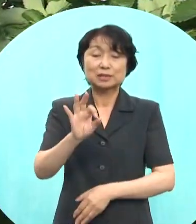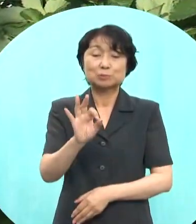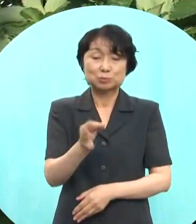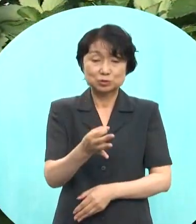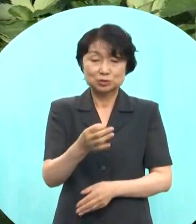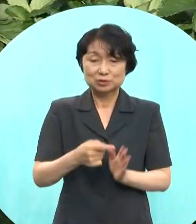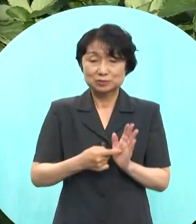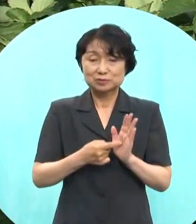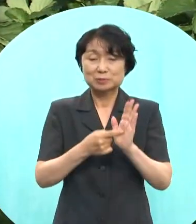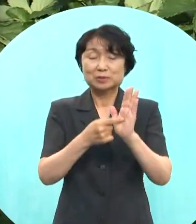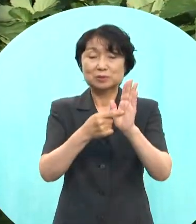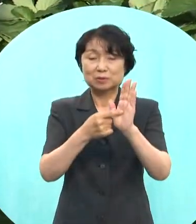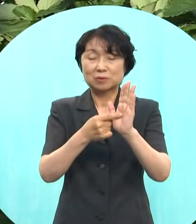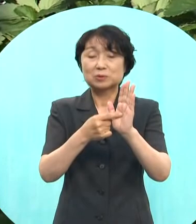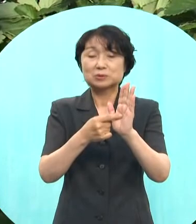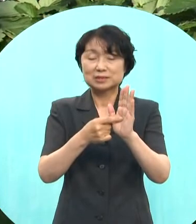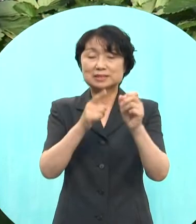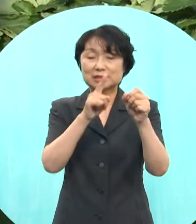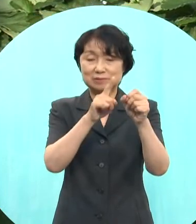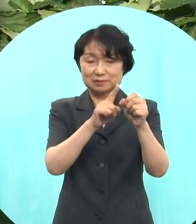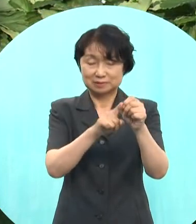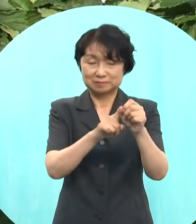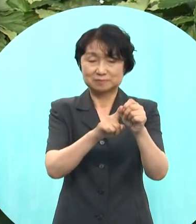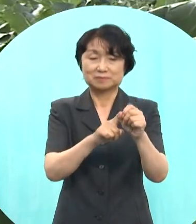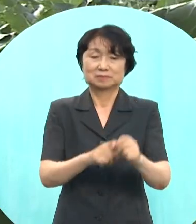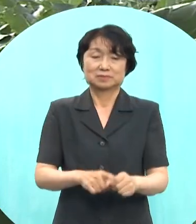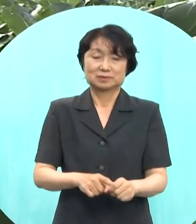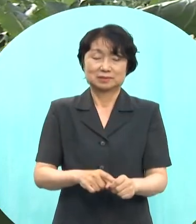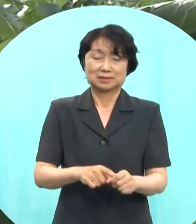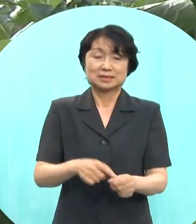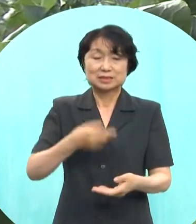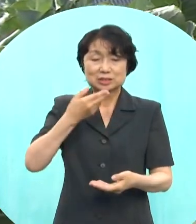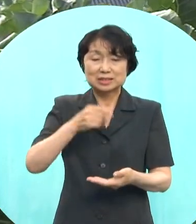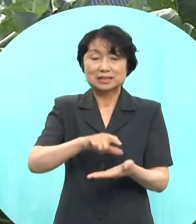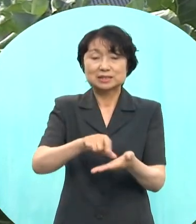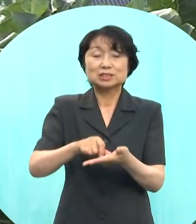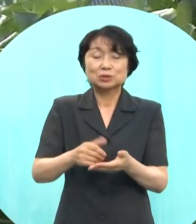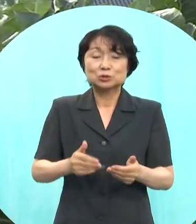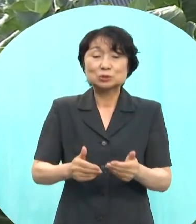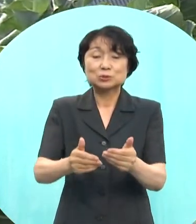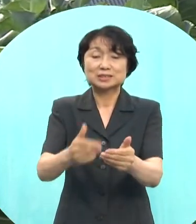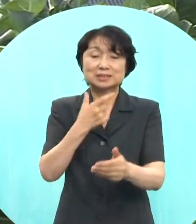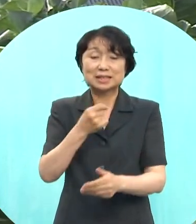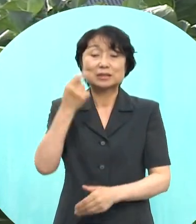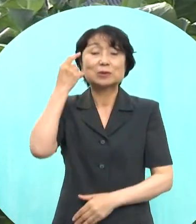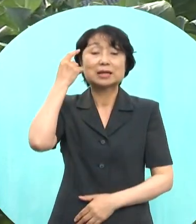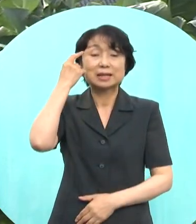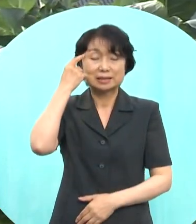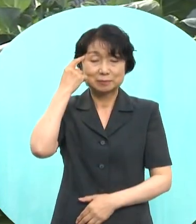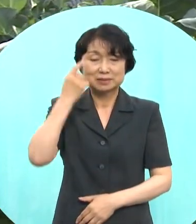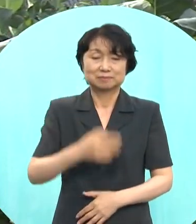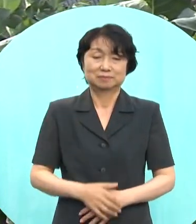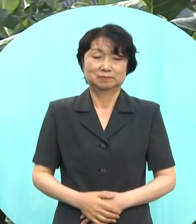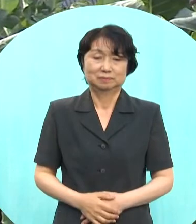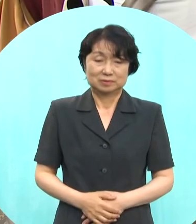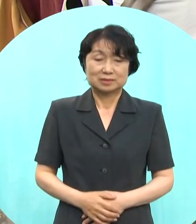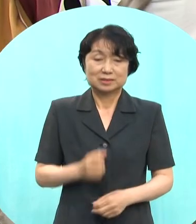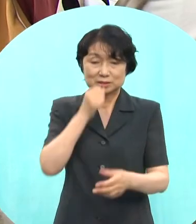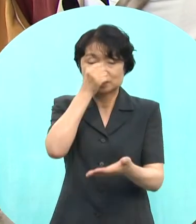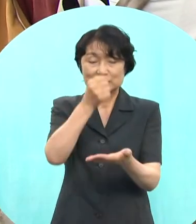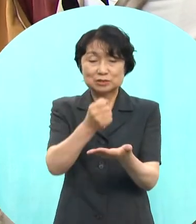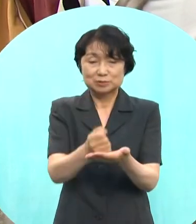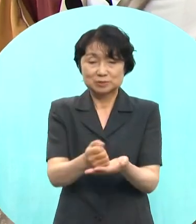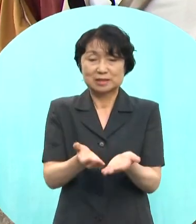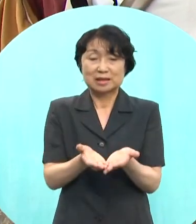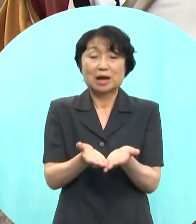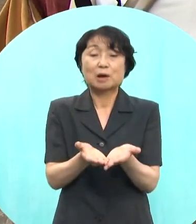農林水産物の知名度を向上させ地産地消を促進したいと考えています。これ